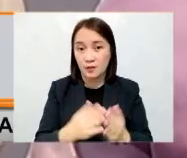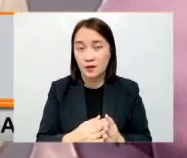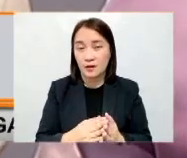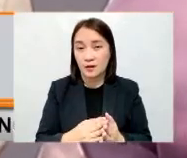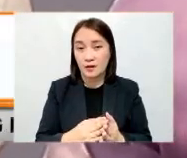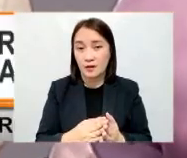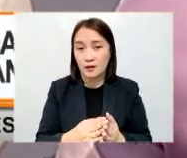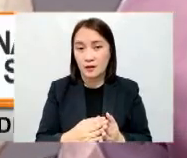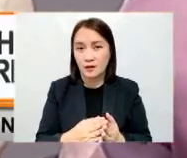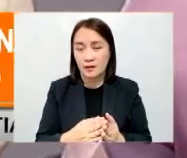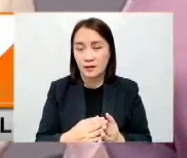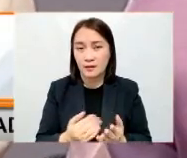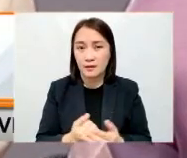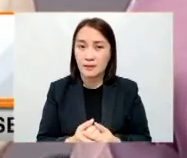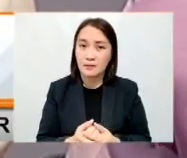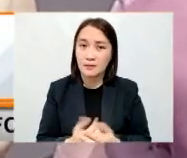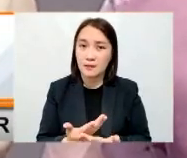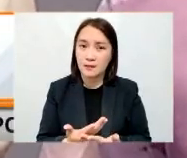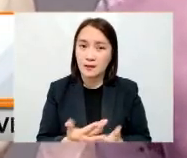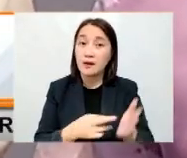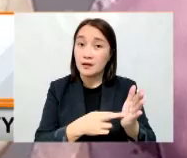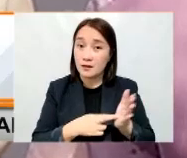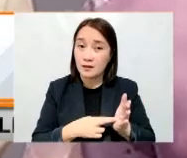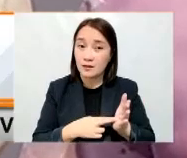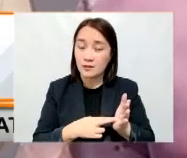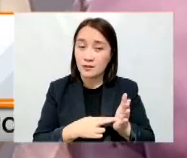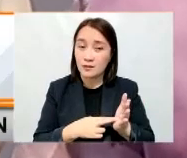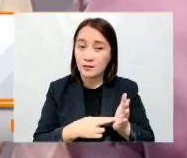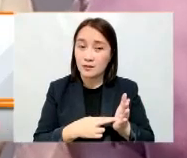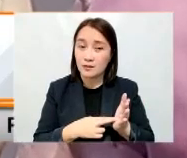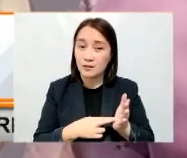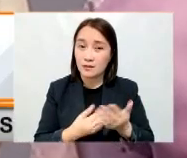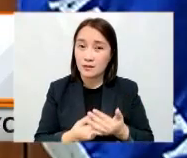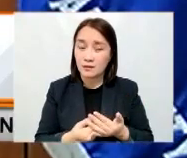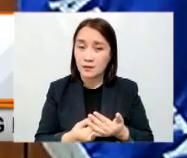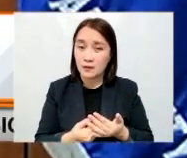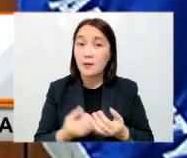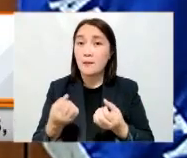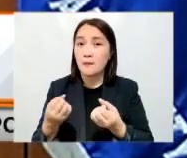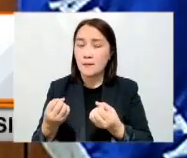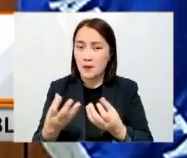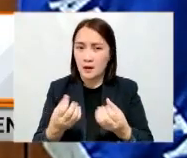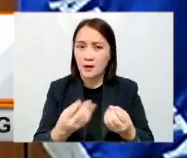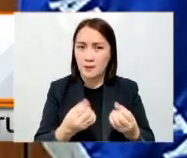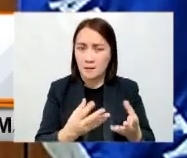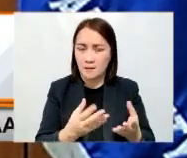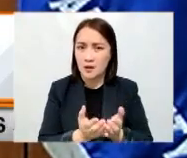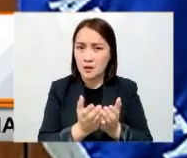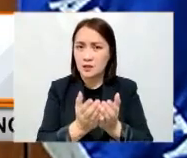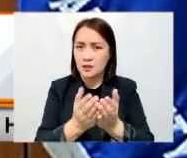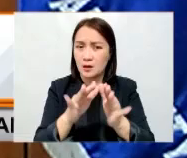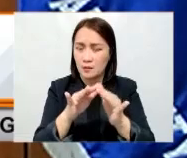mga nire-require ng nakakaraming mga shipping companies. Kaya nga nitong Marso, nagdesisyon